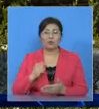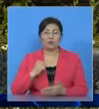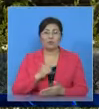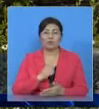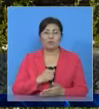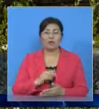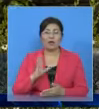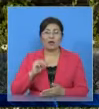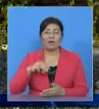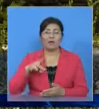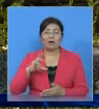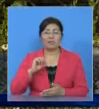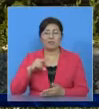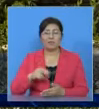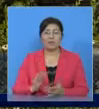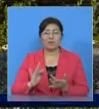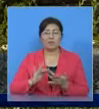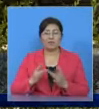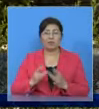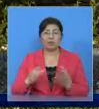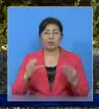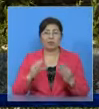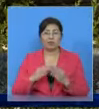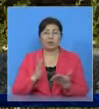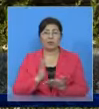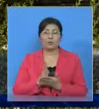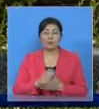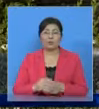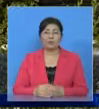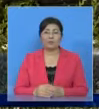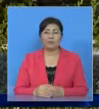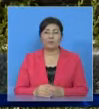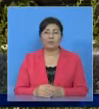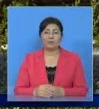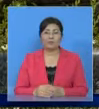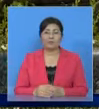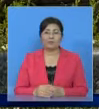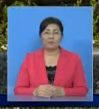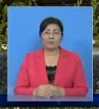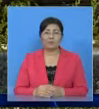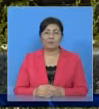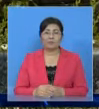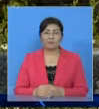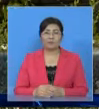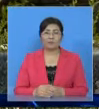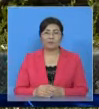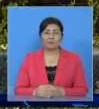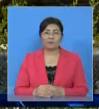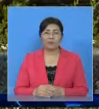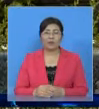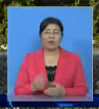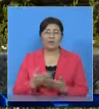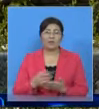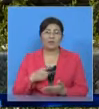бар. Иә? Мына бірінші подъездің тұрғынымын мен осы үйде жаңағы бір кемшіліктер